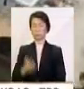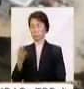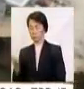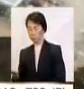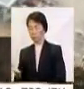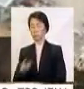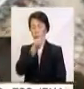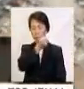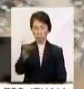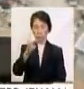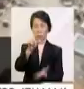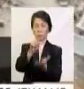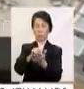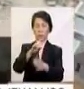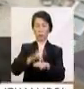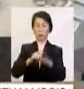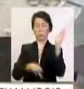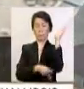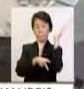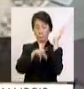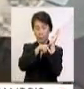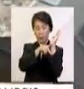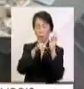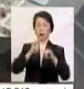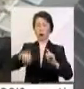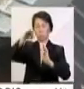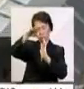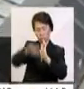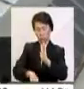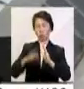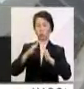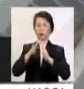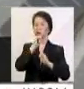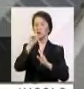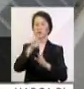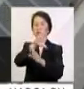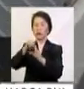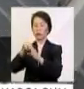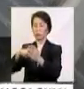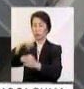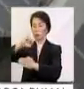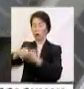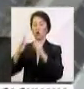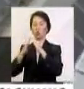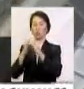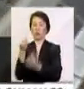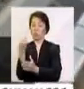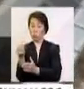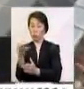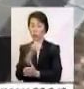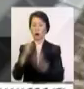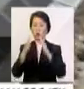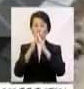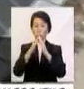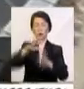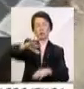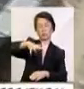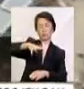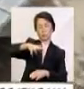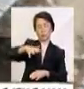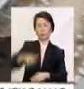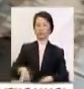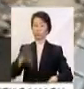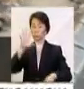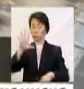Beliau memberitahu media di lobi parlimen, bagaimanapun penurunan harga ini tidak termasuk projek perumahan kos rendah dan juga kos sederhana.